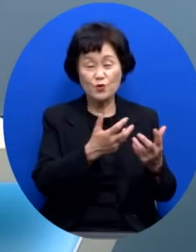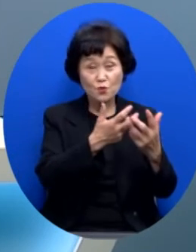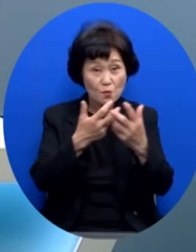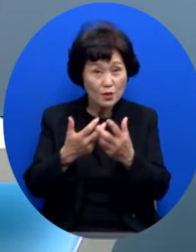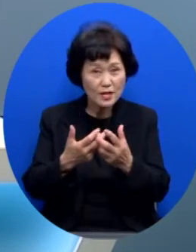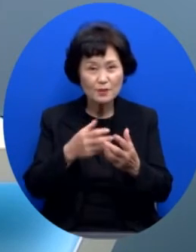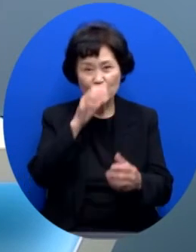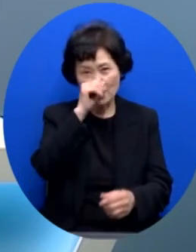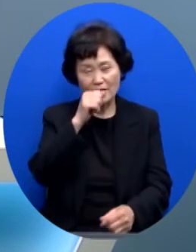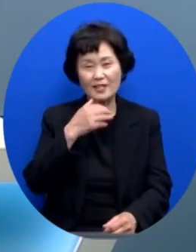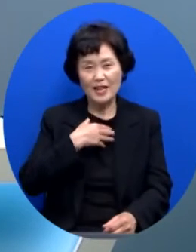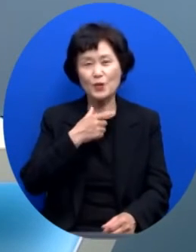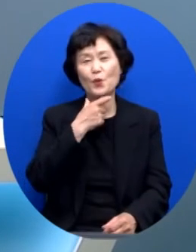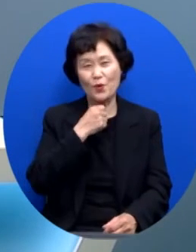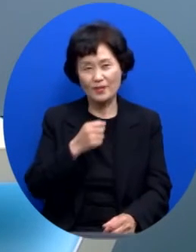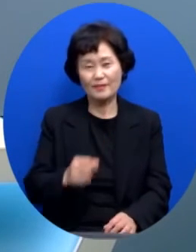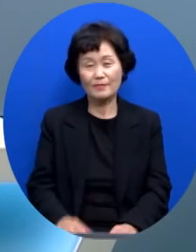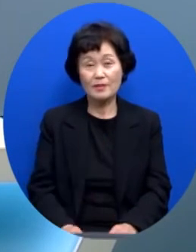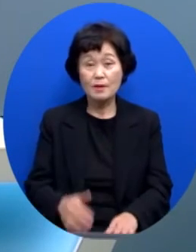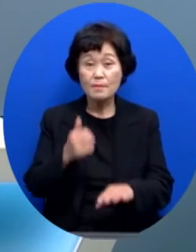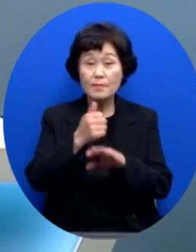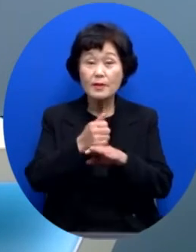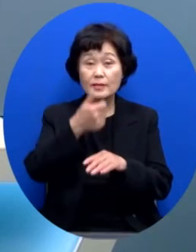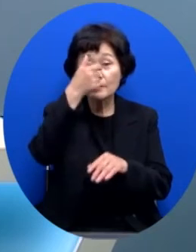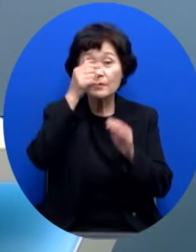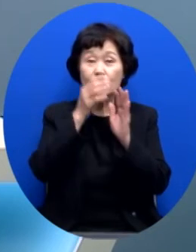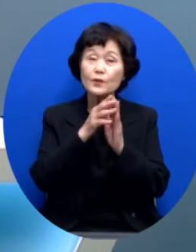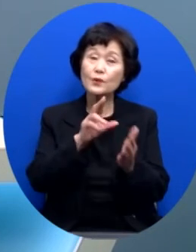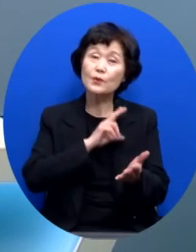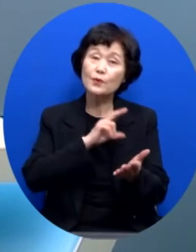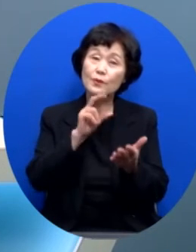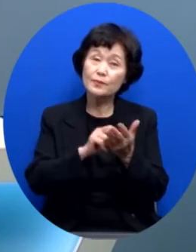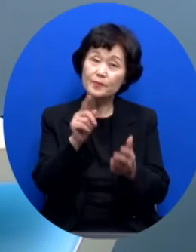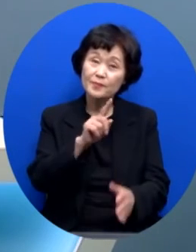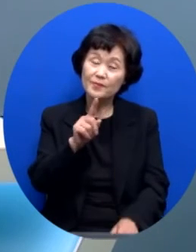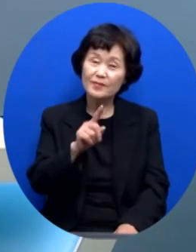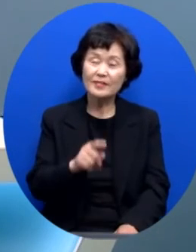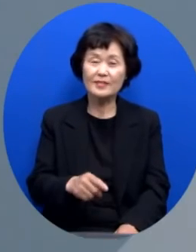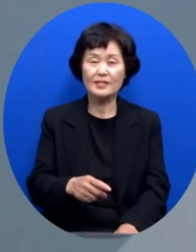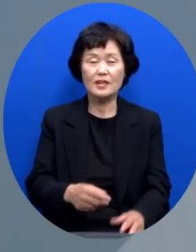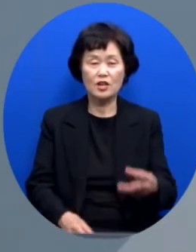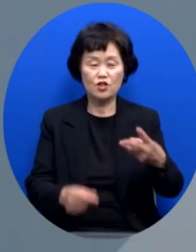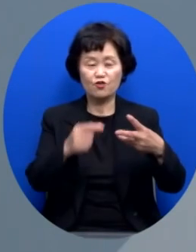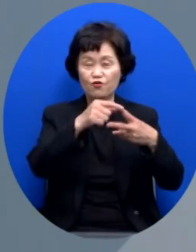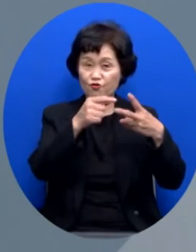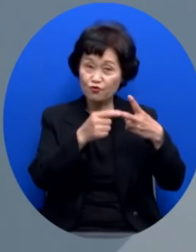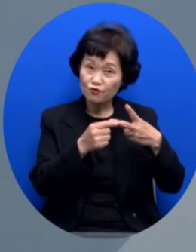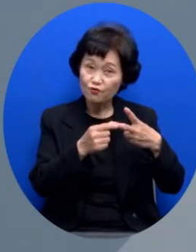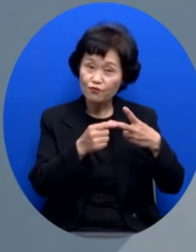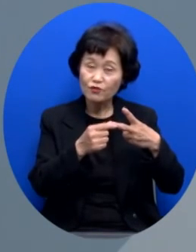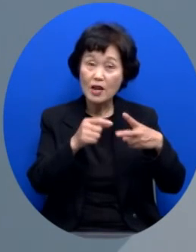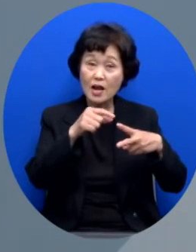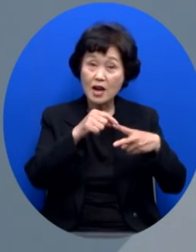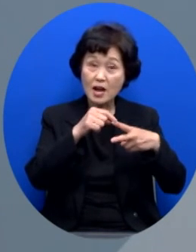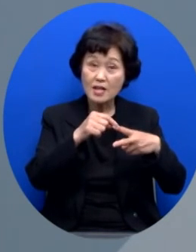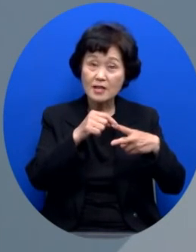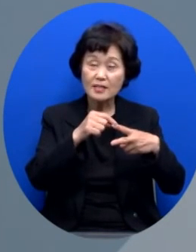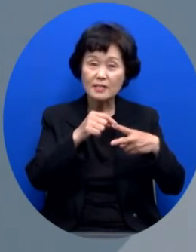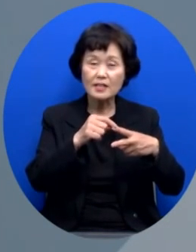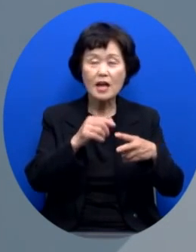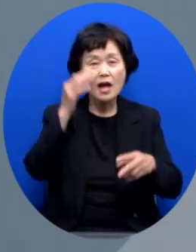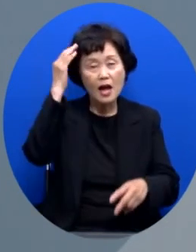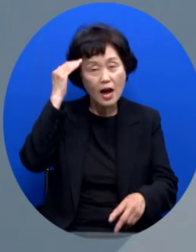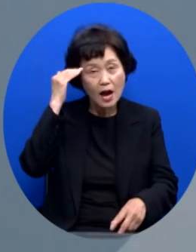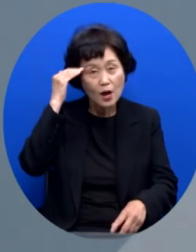바라는 마음인데요. 마지막으로 기도 제목이 있으시다면 나눠주십시오. 네, 크게 두 가지 기도 제목이 있는데요. 한 가지는